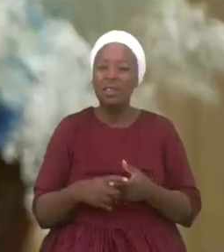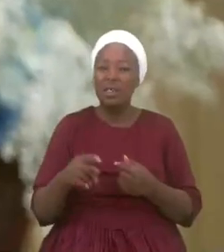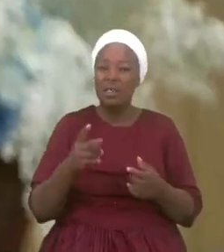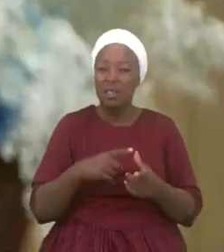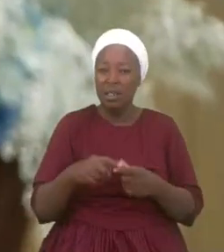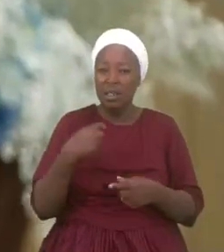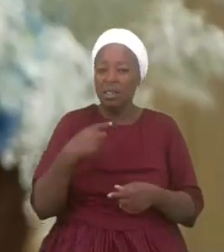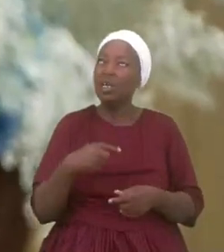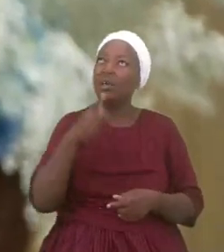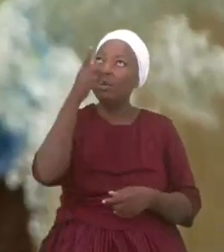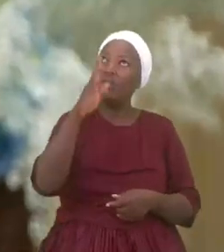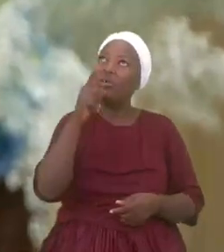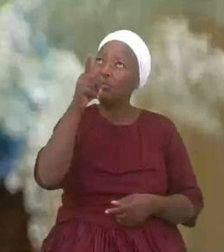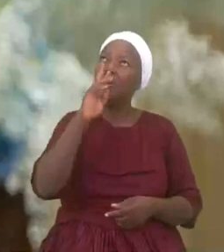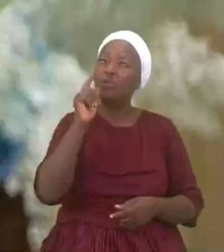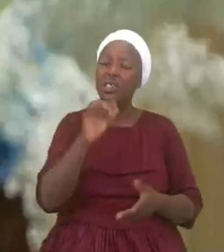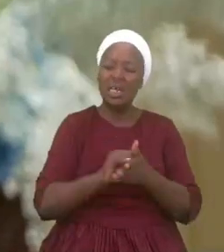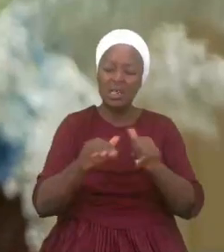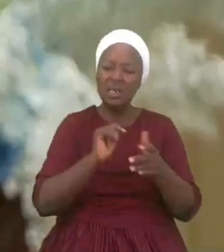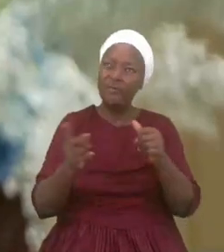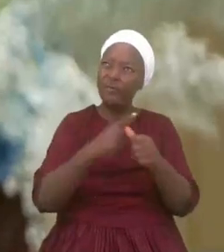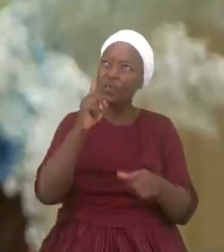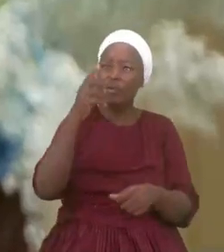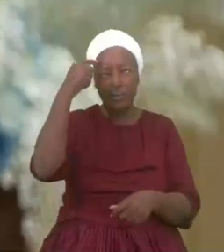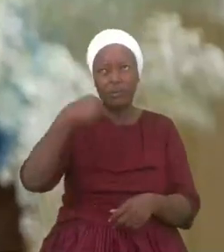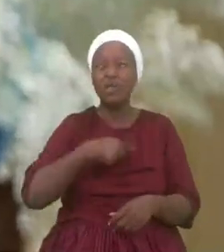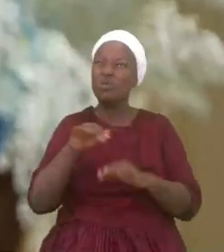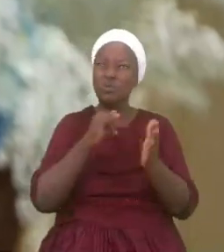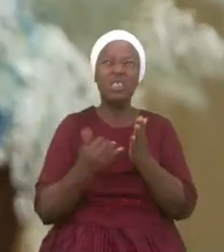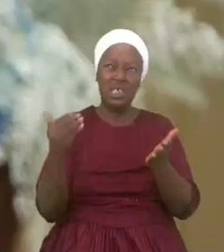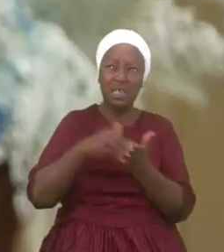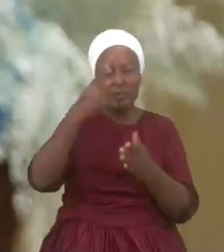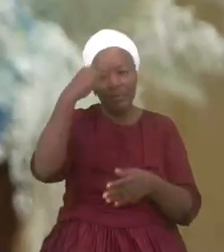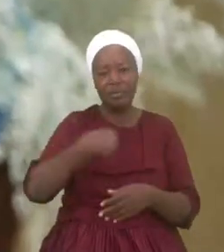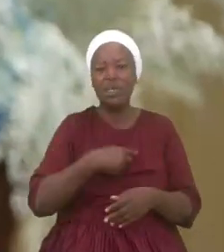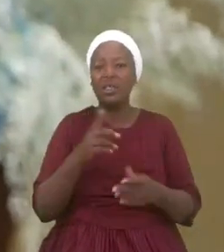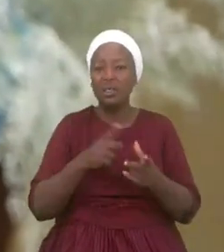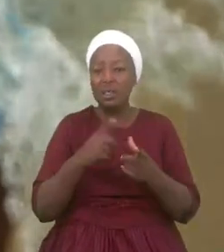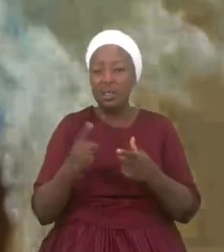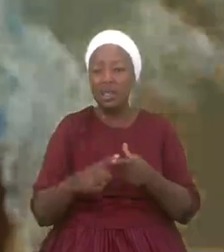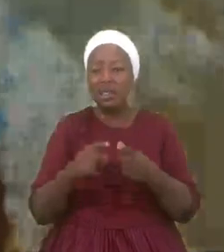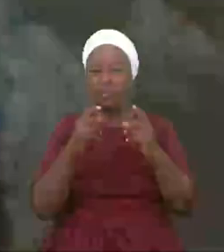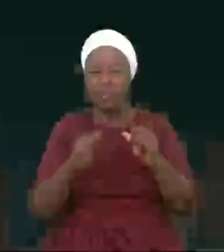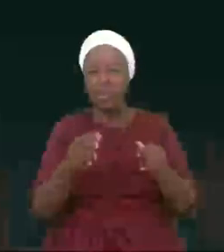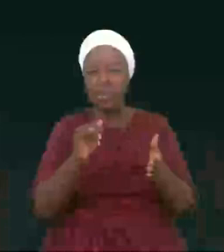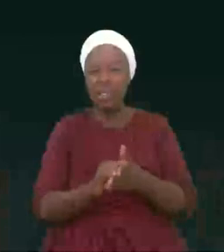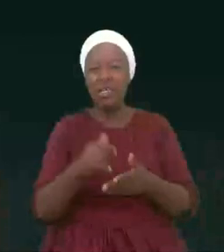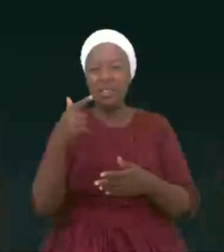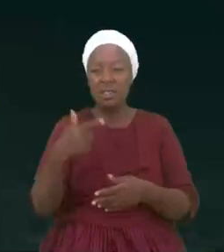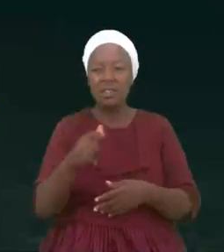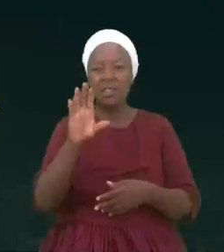va on m'a donné le truc là pour pouvoir garder mon cours on disait que il y a une